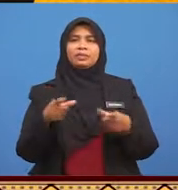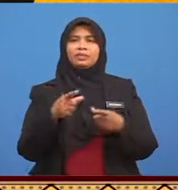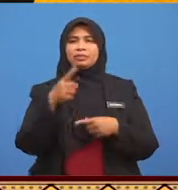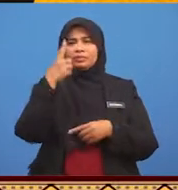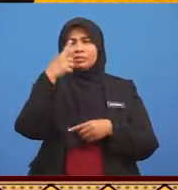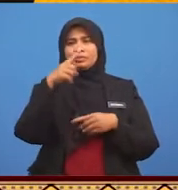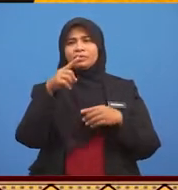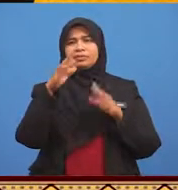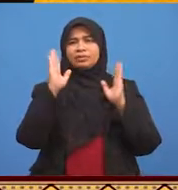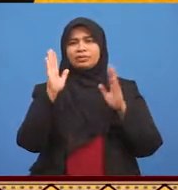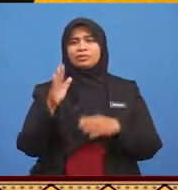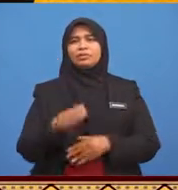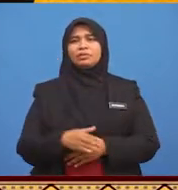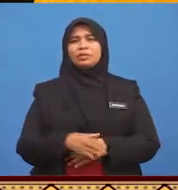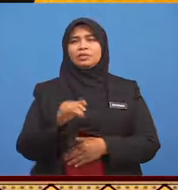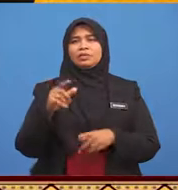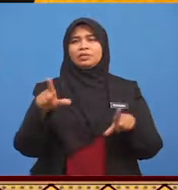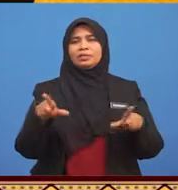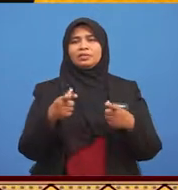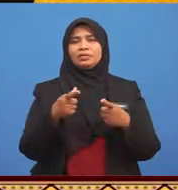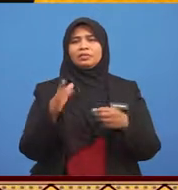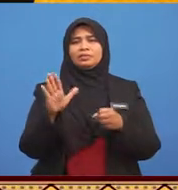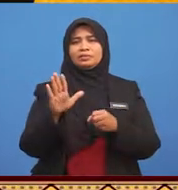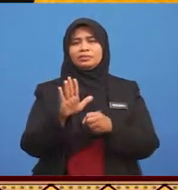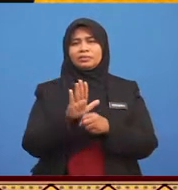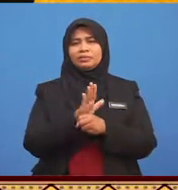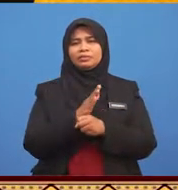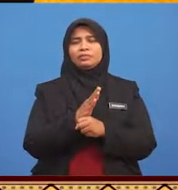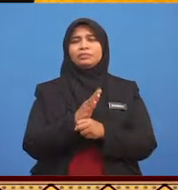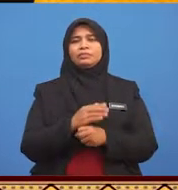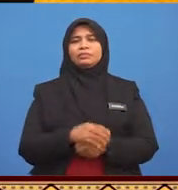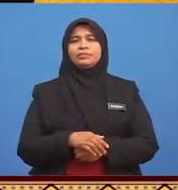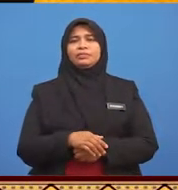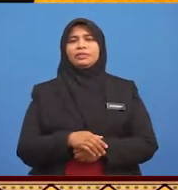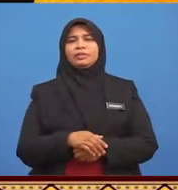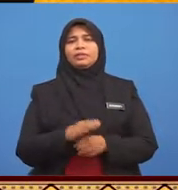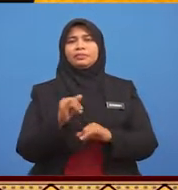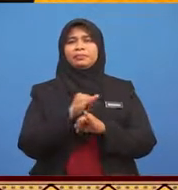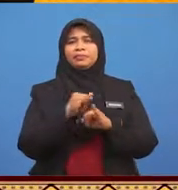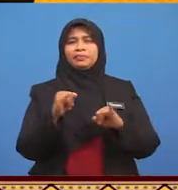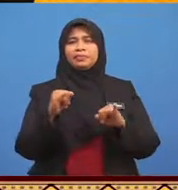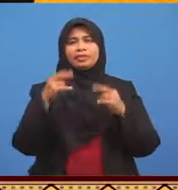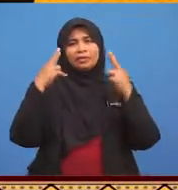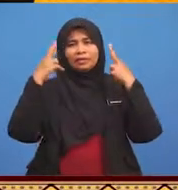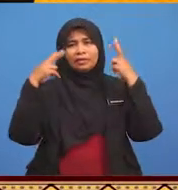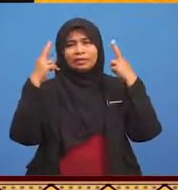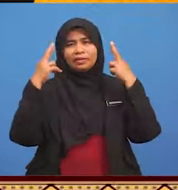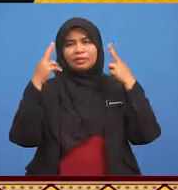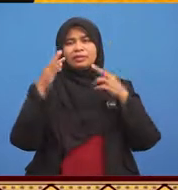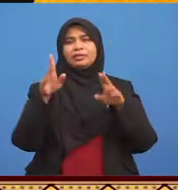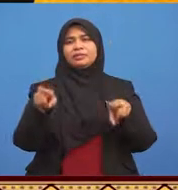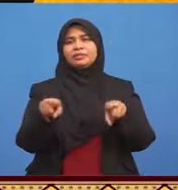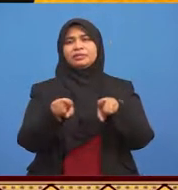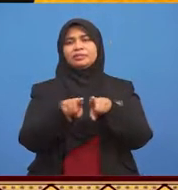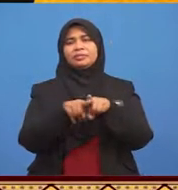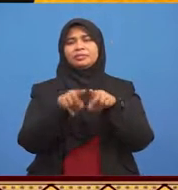yang dilakukan sempurna dan cukup semua rukun dan syarat? Jangan risau ya murid-murid, bersama Ustazah